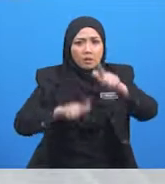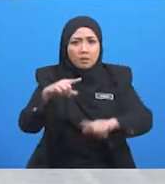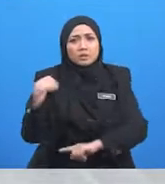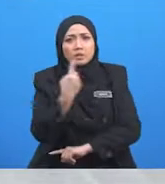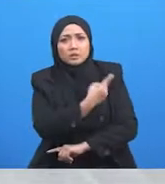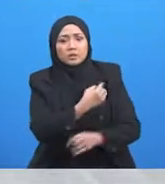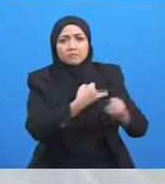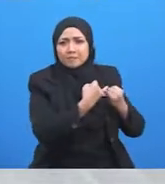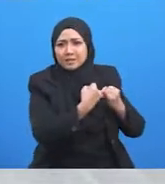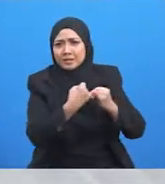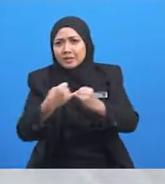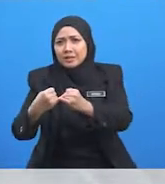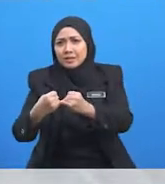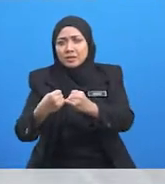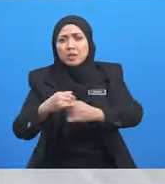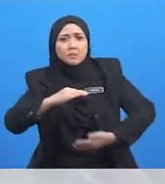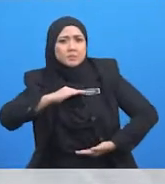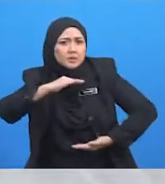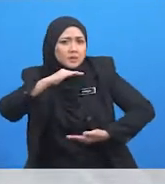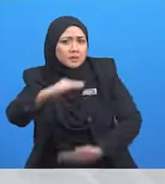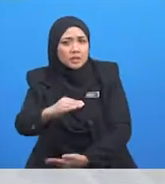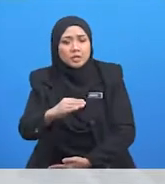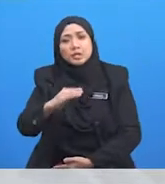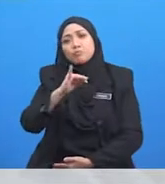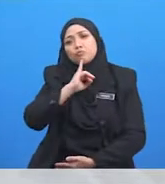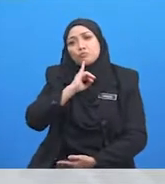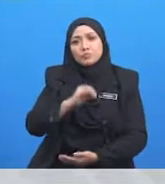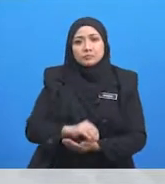kita diiringi pesanan ibu.